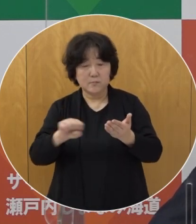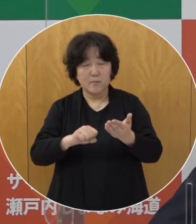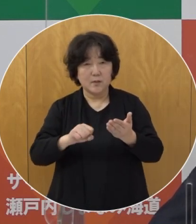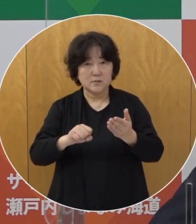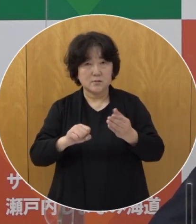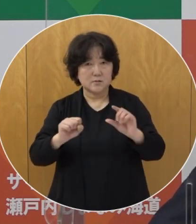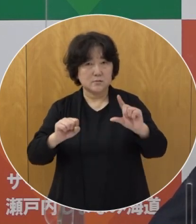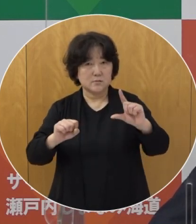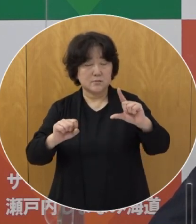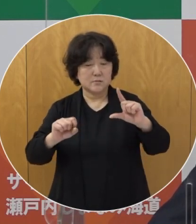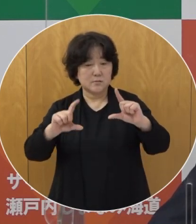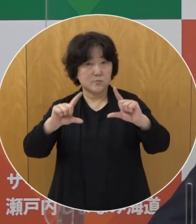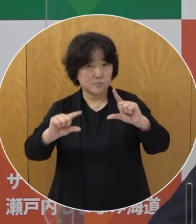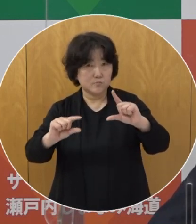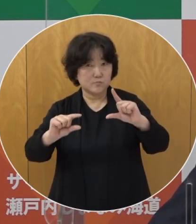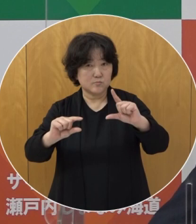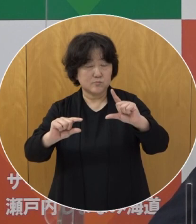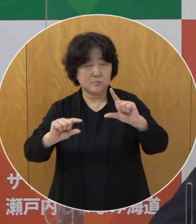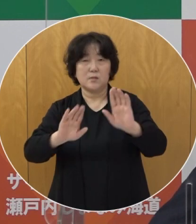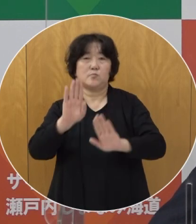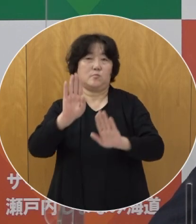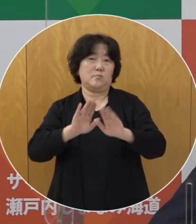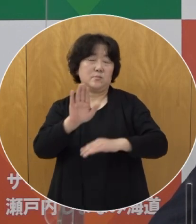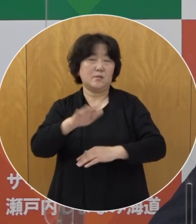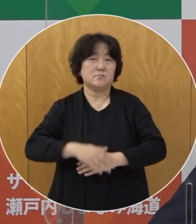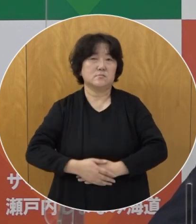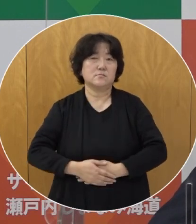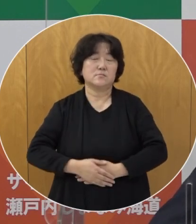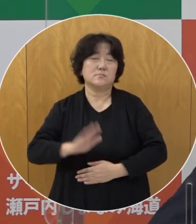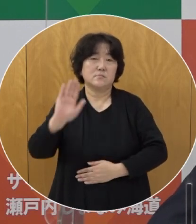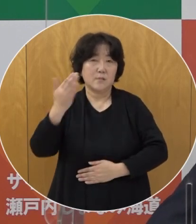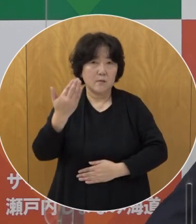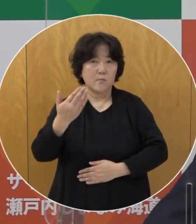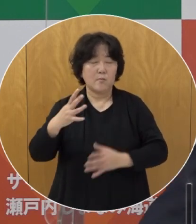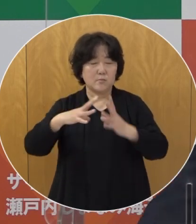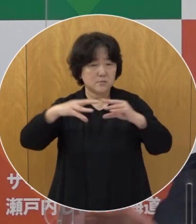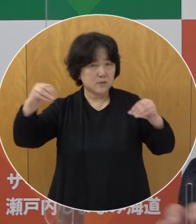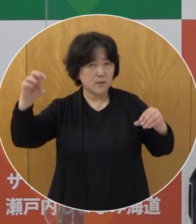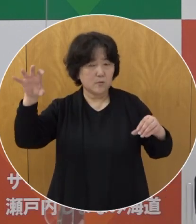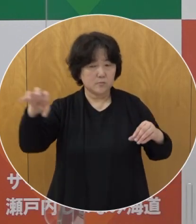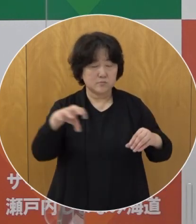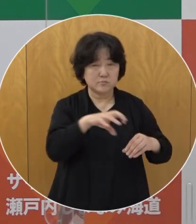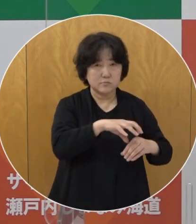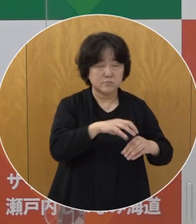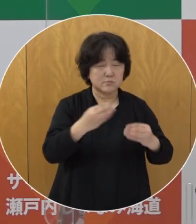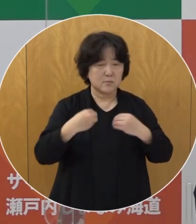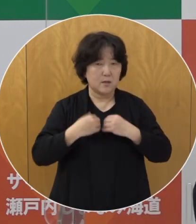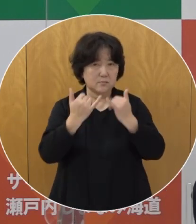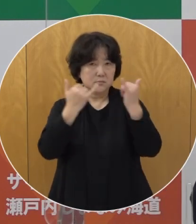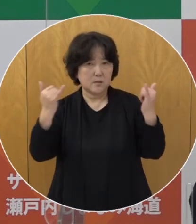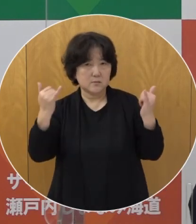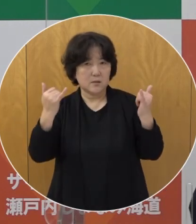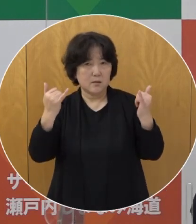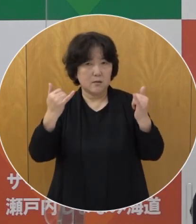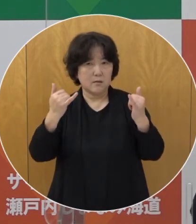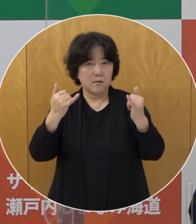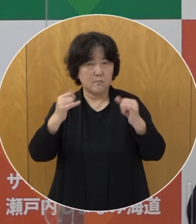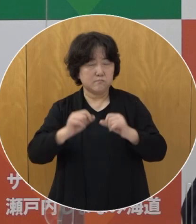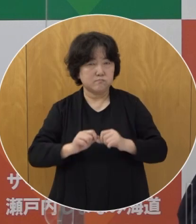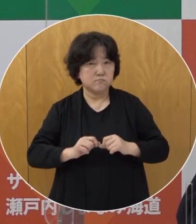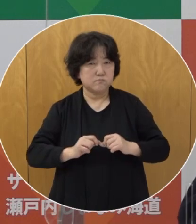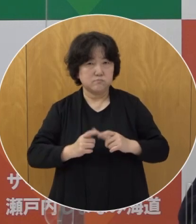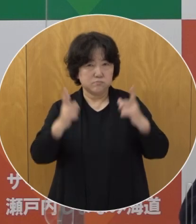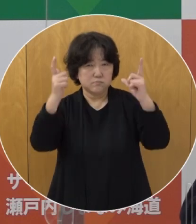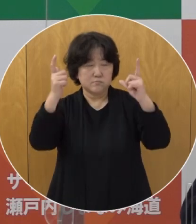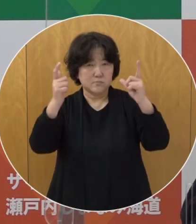水準で推移をしてございます。ただし、全国的には感染者の数は増加傾